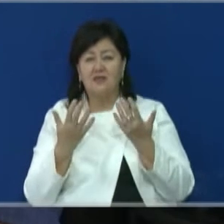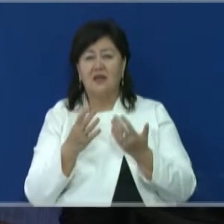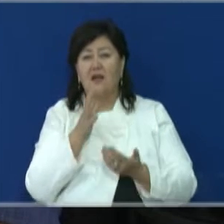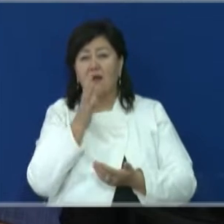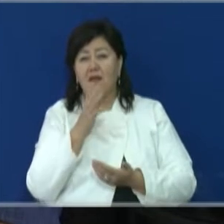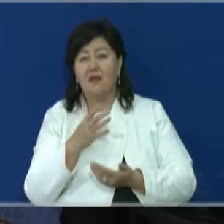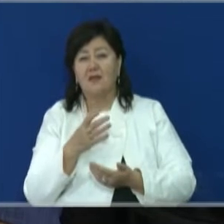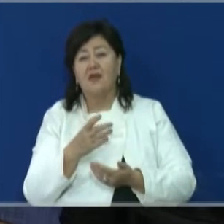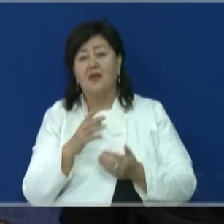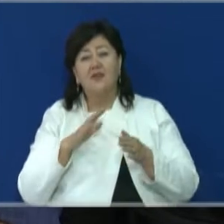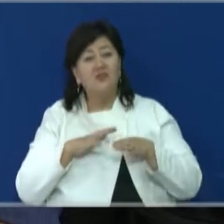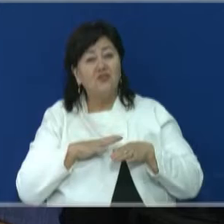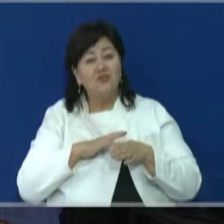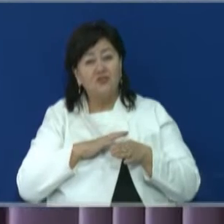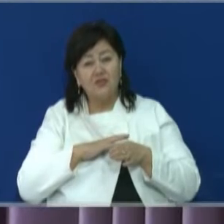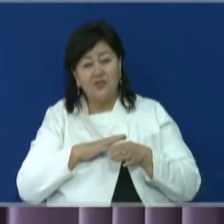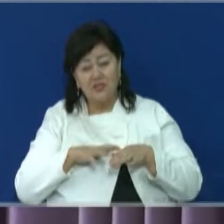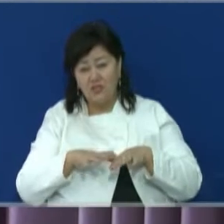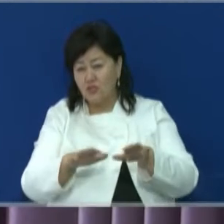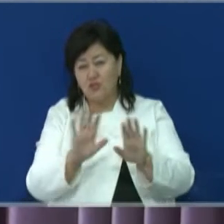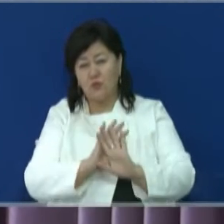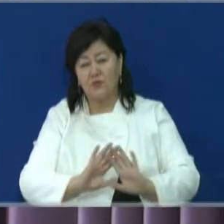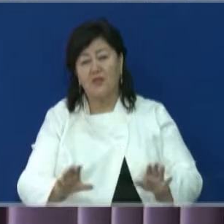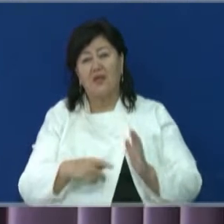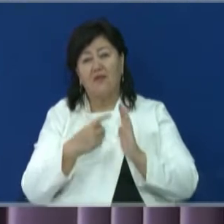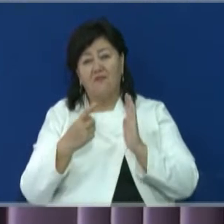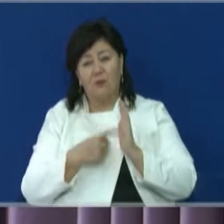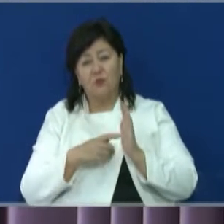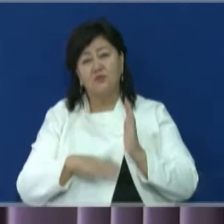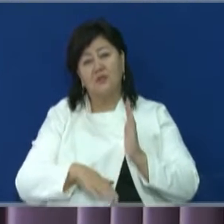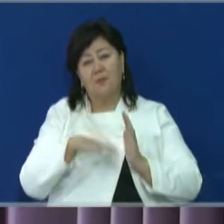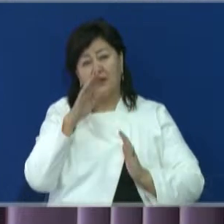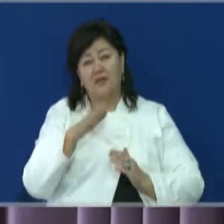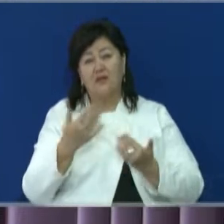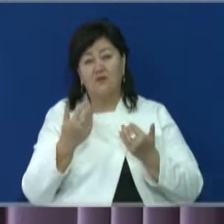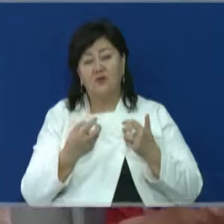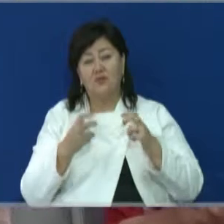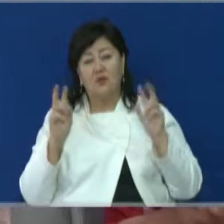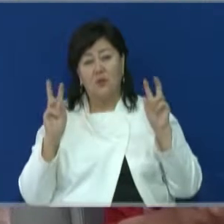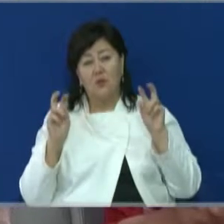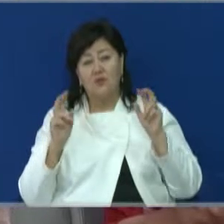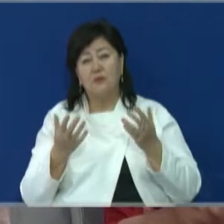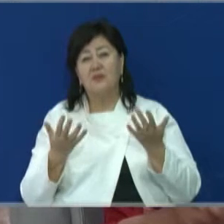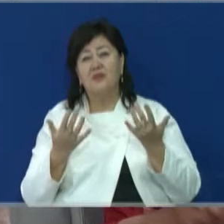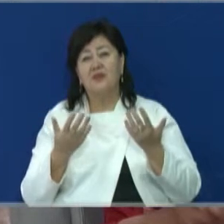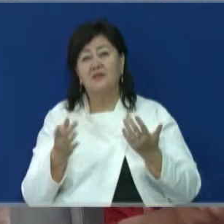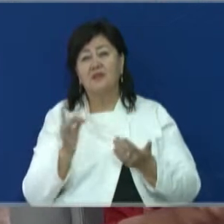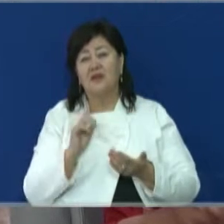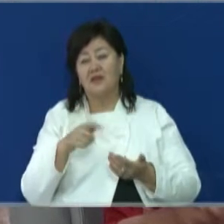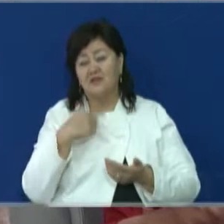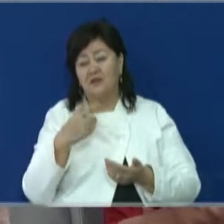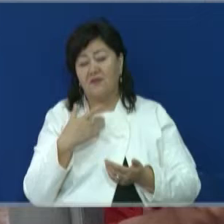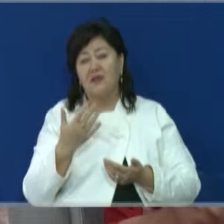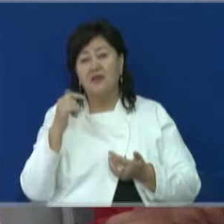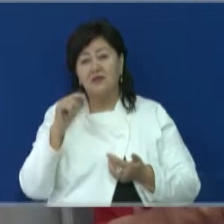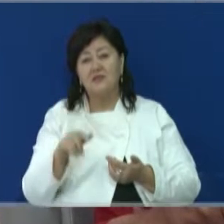жатқан мәселелерді айтып шағымданды. Алдымен тұрғындар ауыз су мәселесін көтерді. Бұл тақырыпты жиналғандар бірнеше рет қозғаған, алайда сол